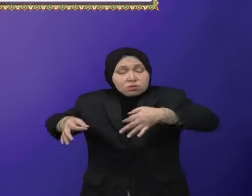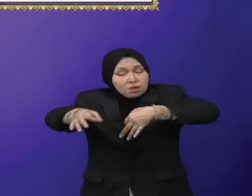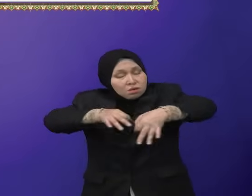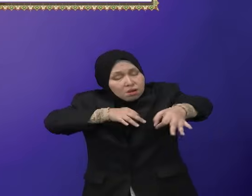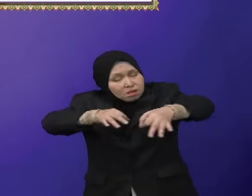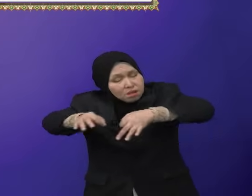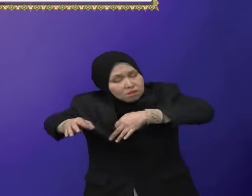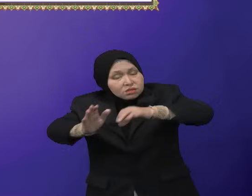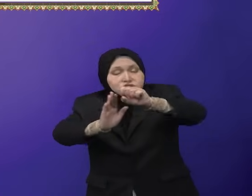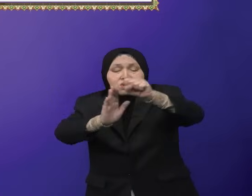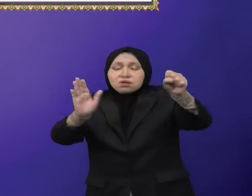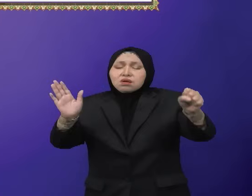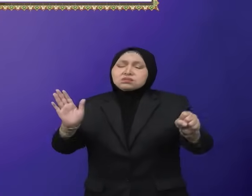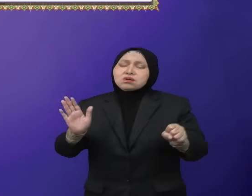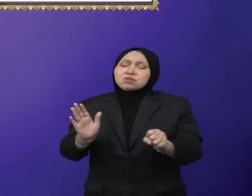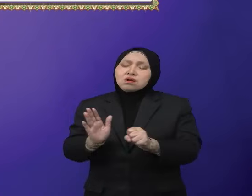yahdiyakum